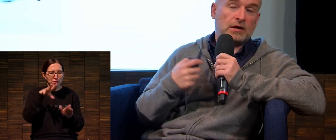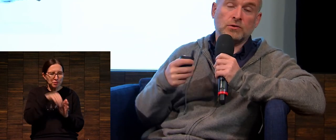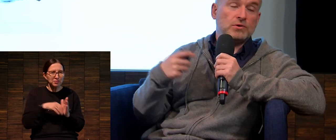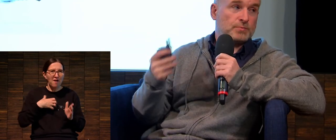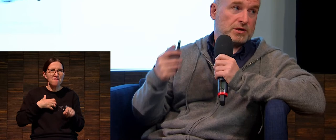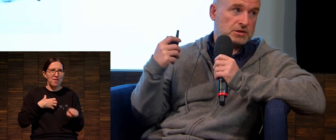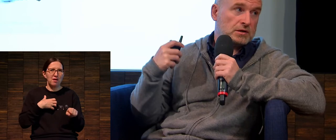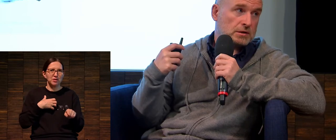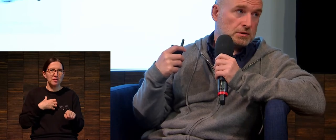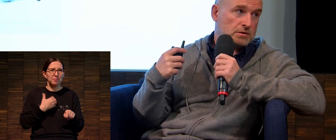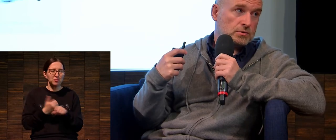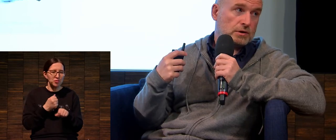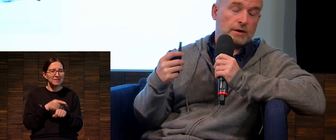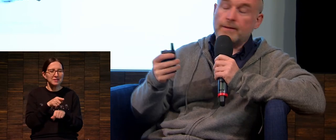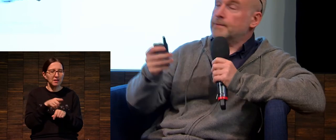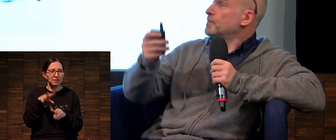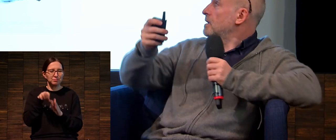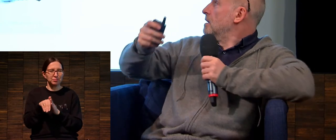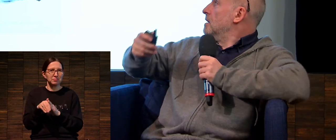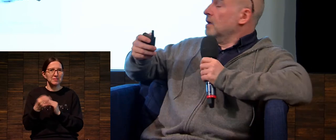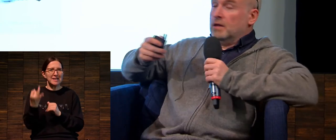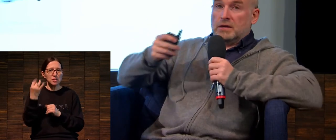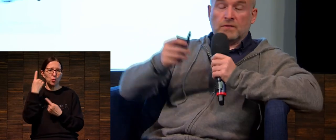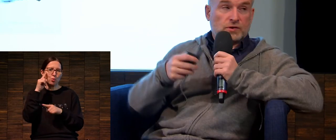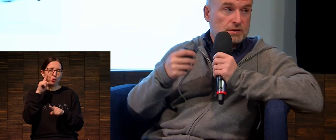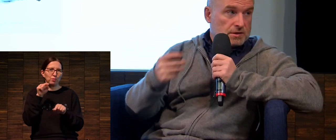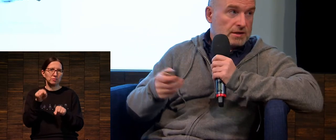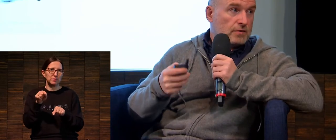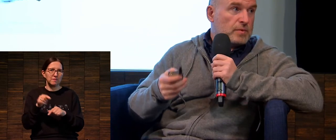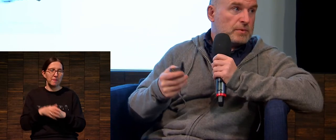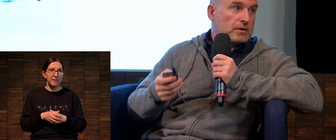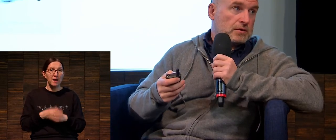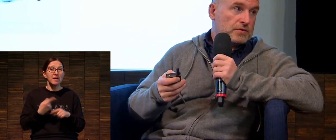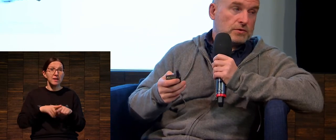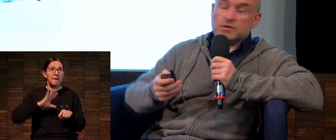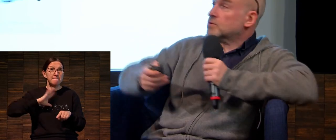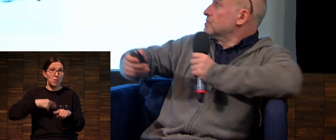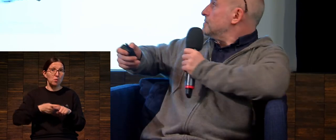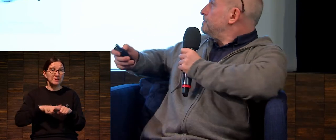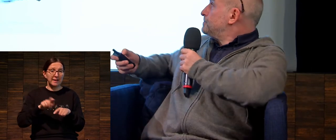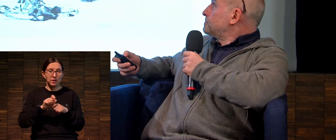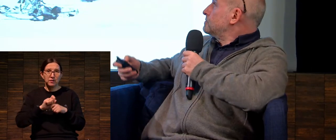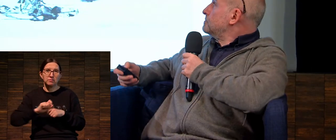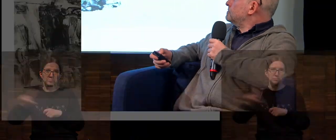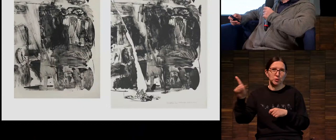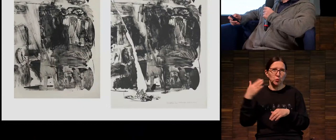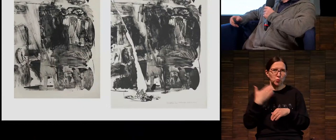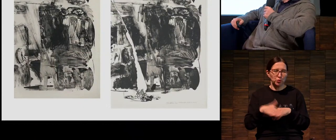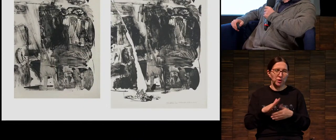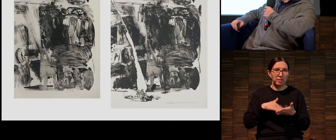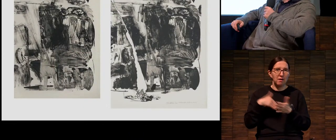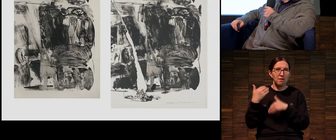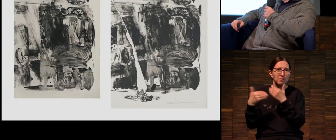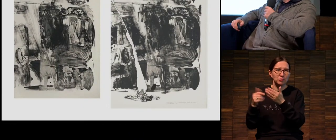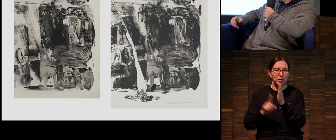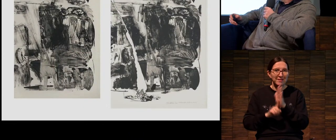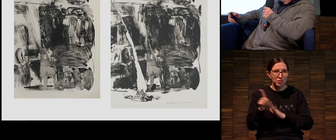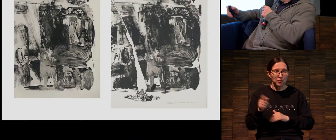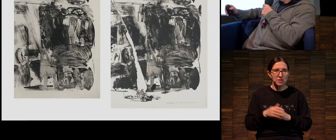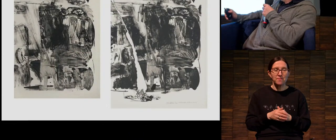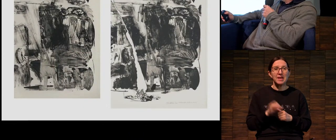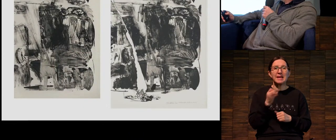из прочтений этой истории. И вот с этого момента это все началось. Ну,